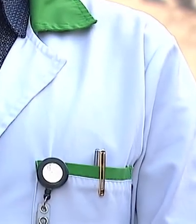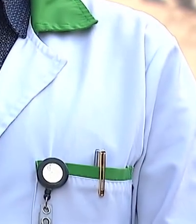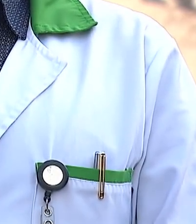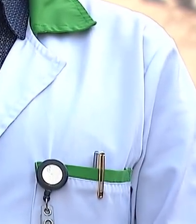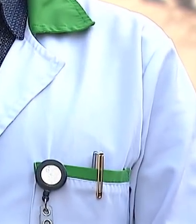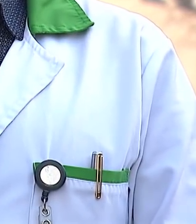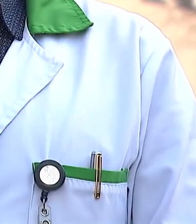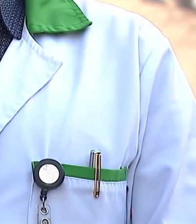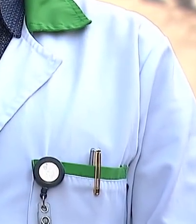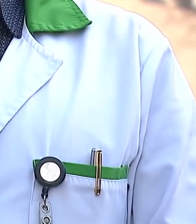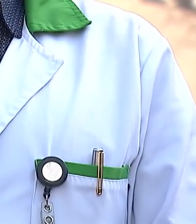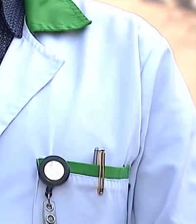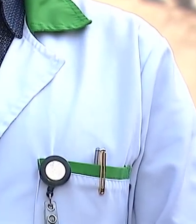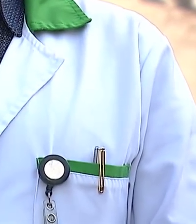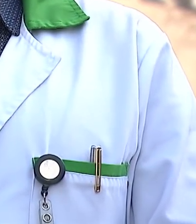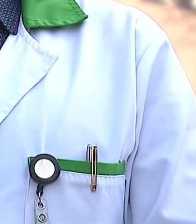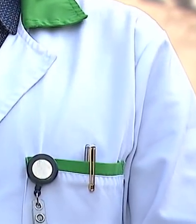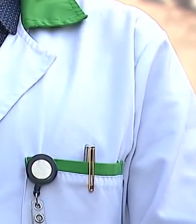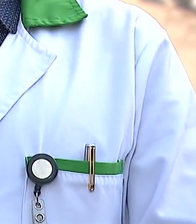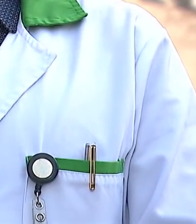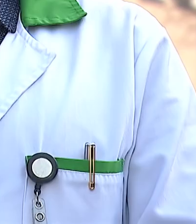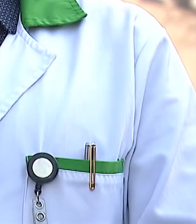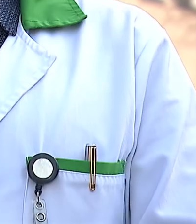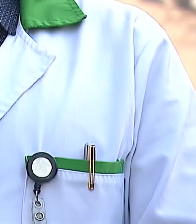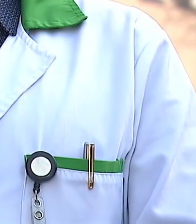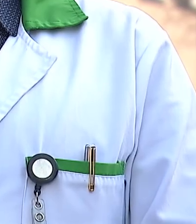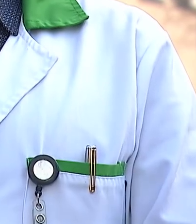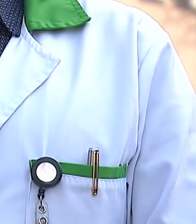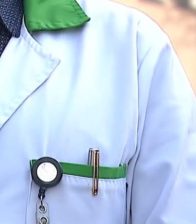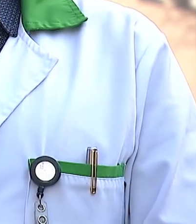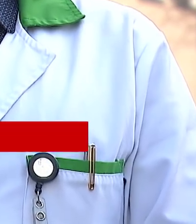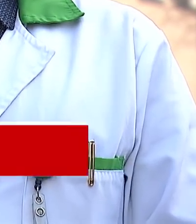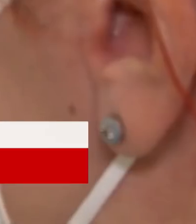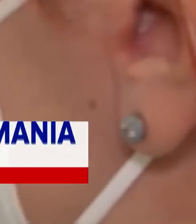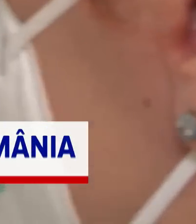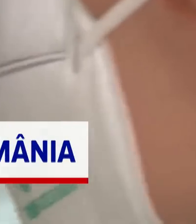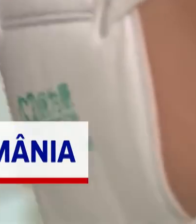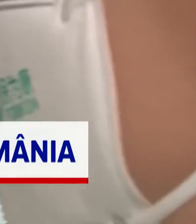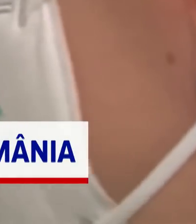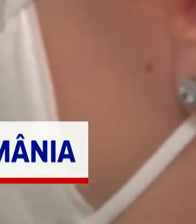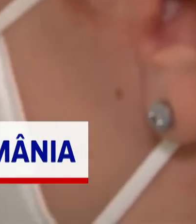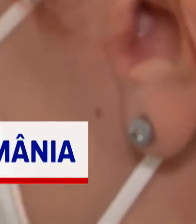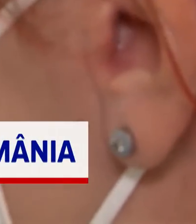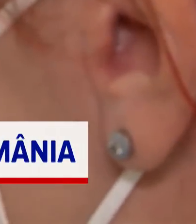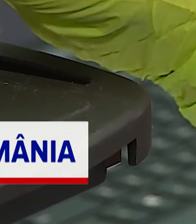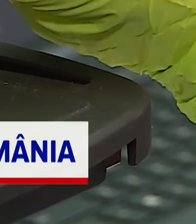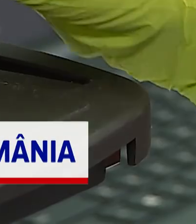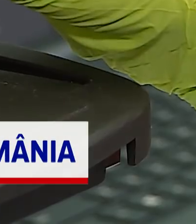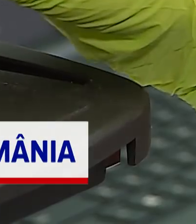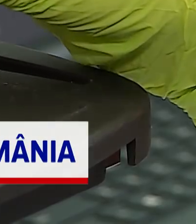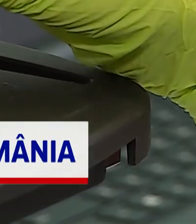transmite mai ușor. Este o caracteristică pentru toate noile tulpini. Se transmit mai ușor, dar din